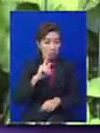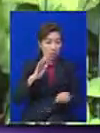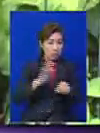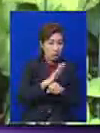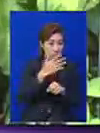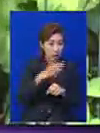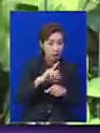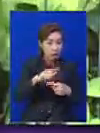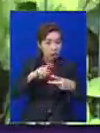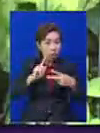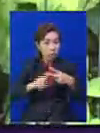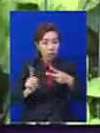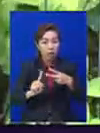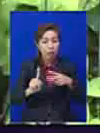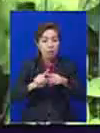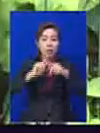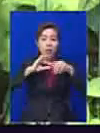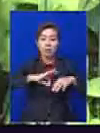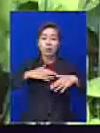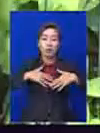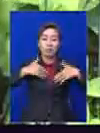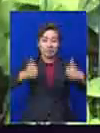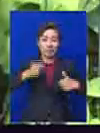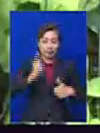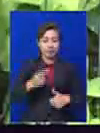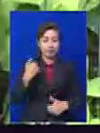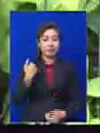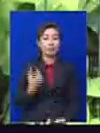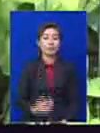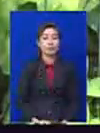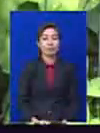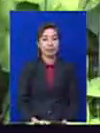ที่ได้รับนะคะนั่นก็คือความสุขอย่างแท้จริงค่ะ